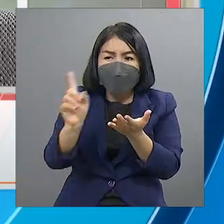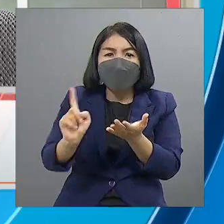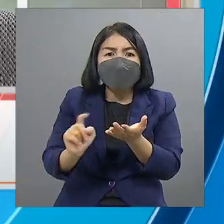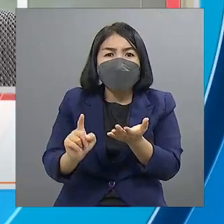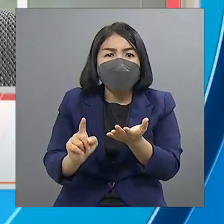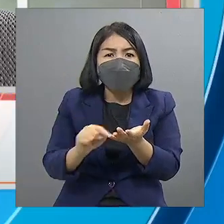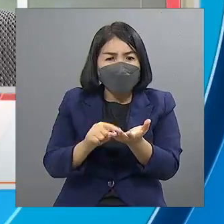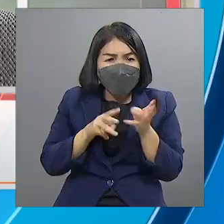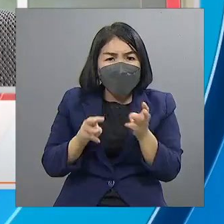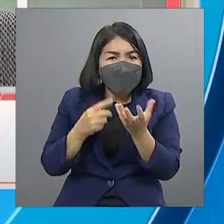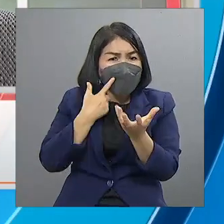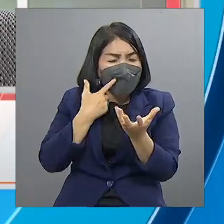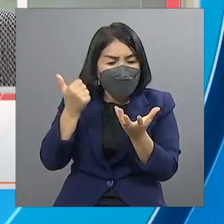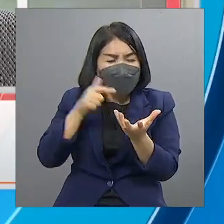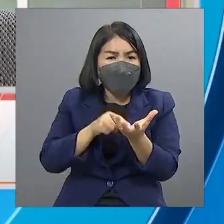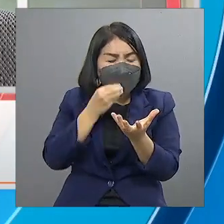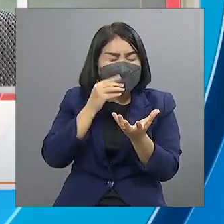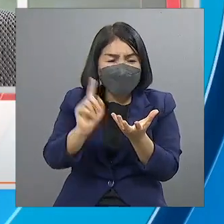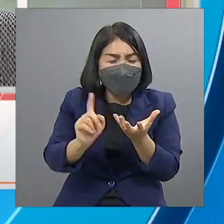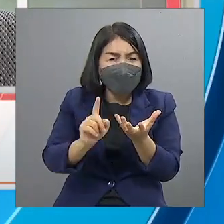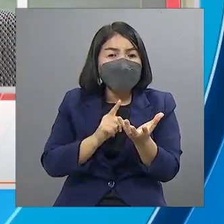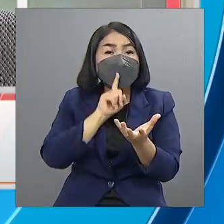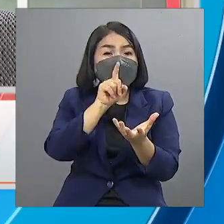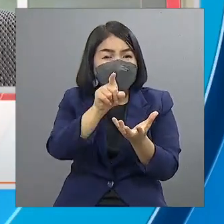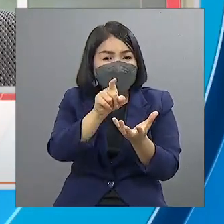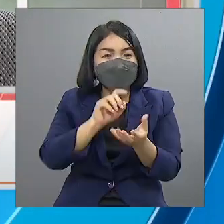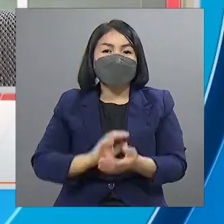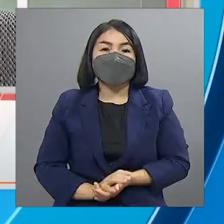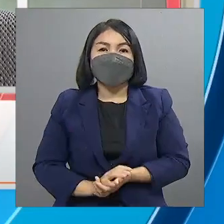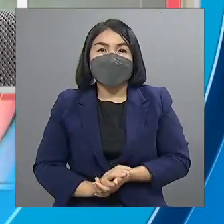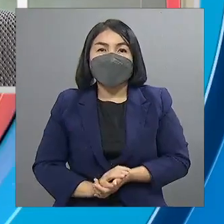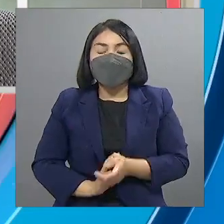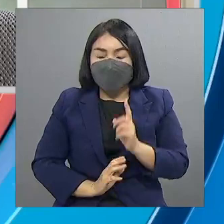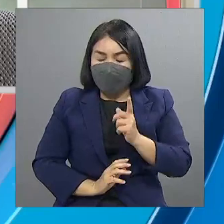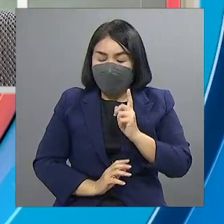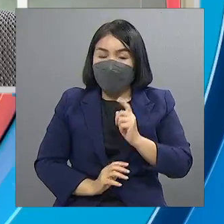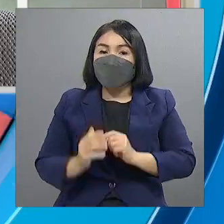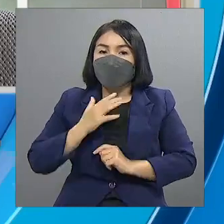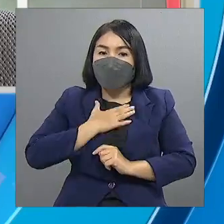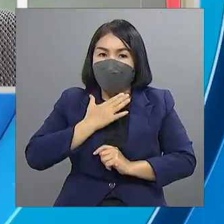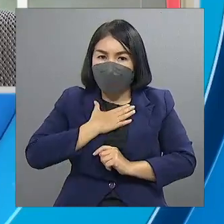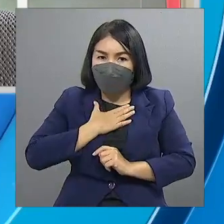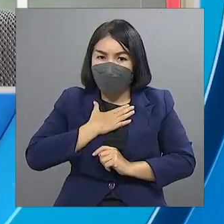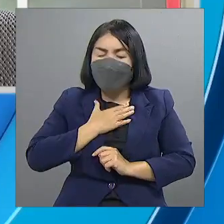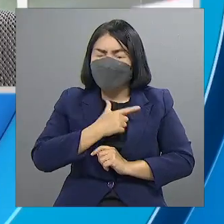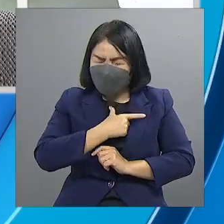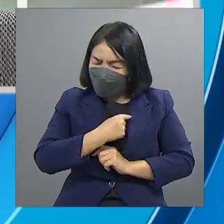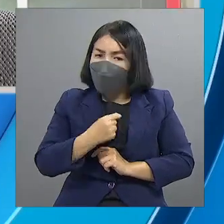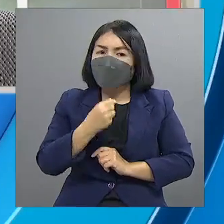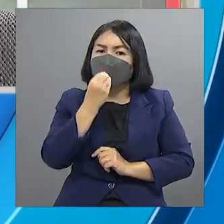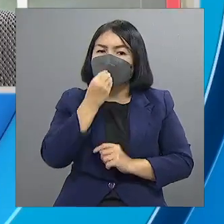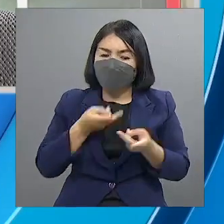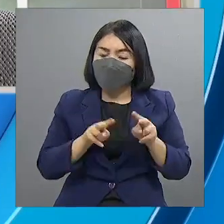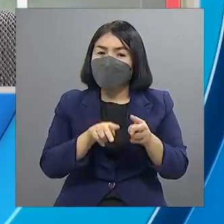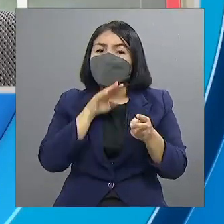ของน้ำจิ้มร้านคุณพลอยมาจากไหน คือจริงๆแล้วเราเป็นคนชอบทานหมูกระทะค่ะแล้วก็เราเป็นคน